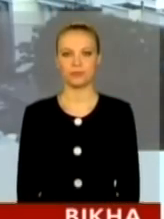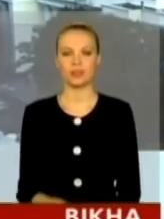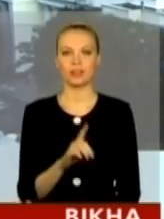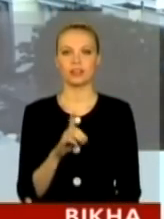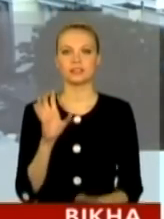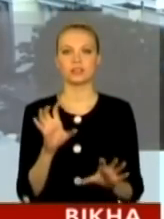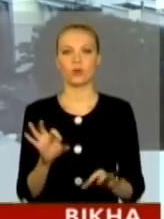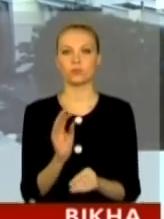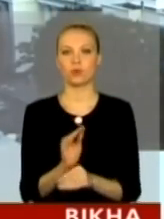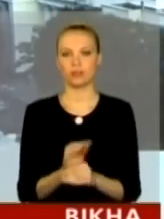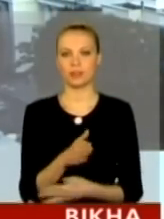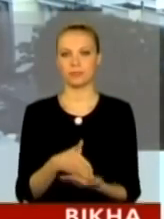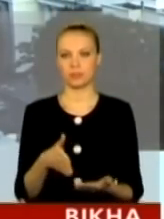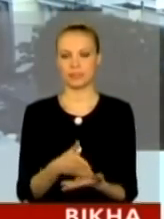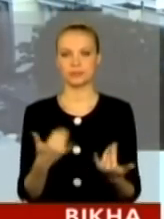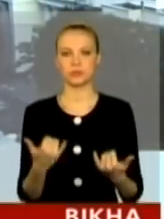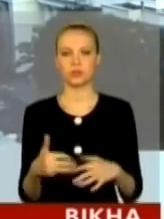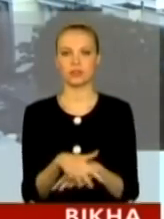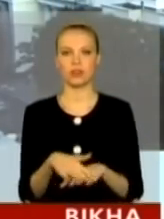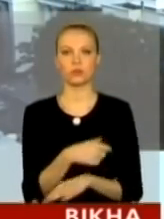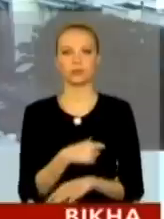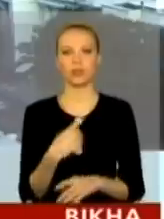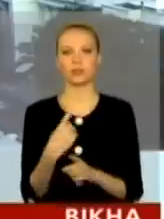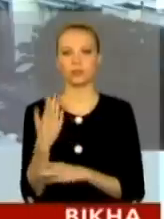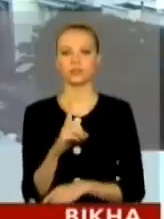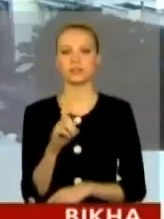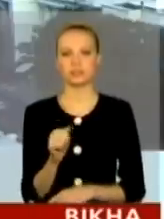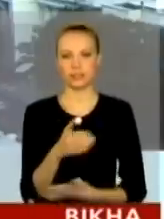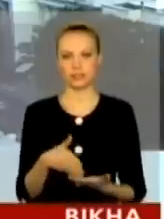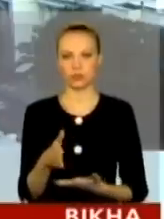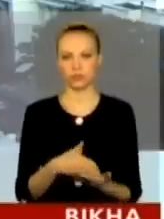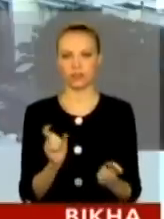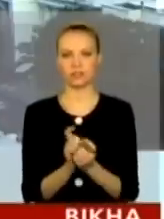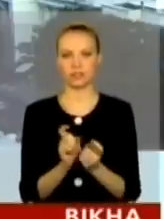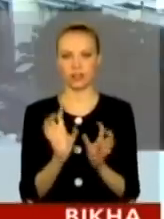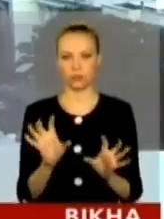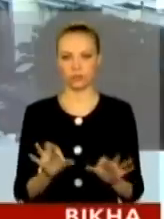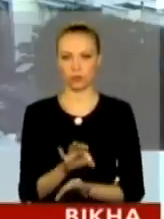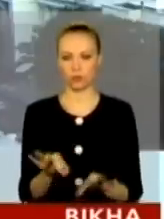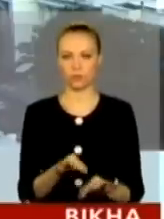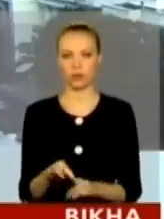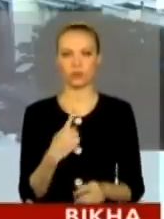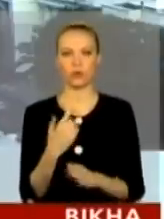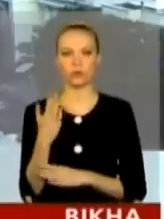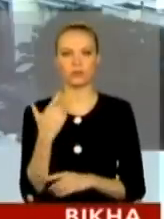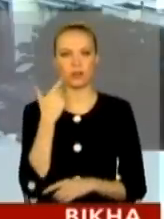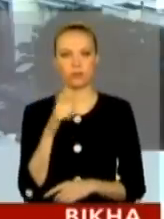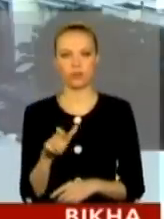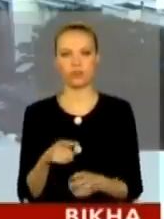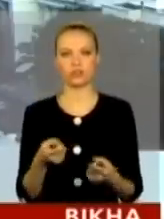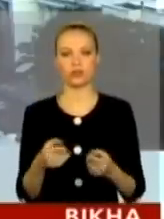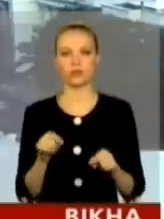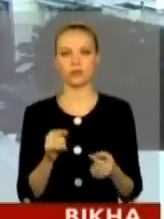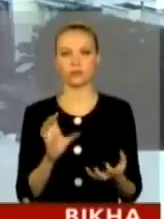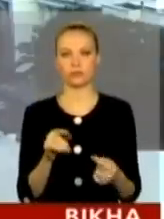закон про наклеп відмінили сьогодні народні депутати проголосували за скасування скандального законопроекту голосувала переважно про владна